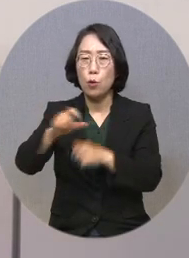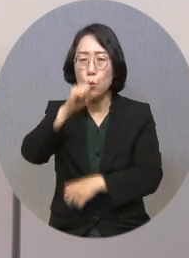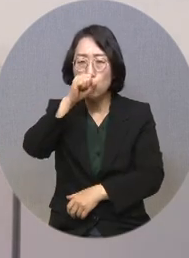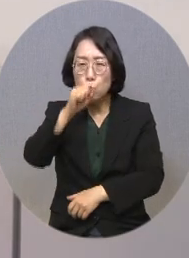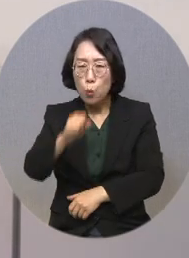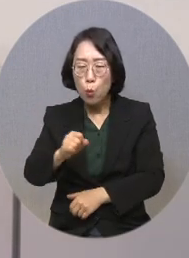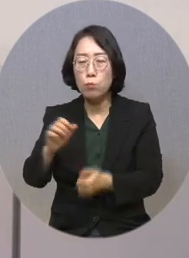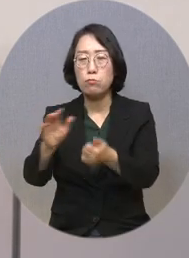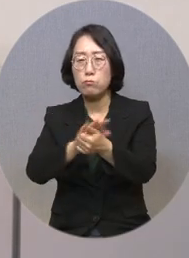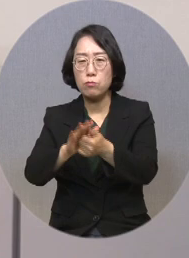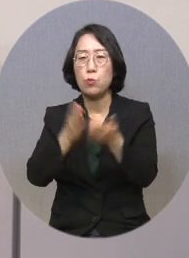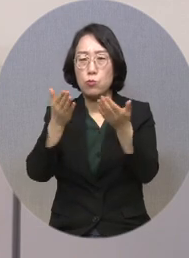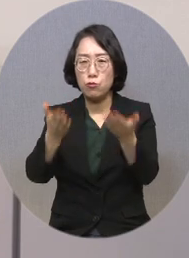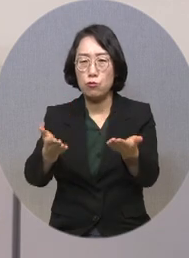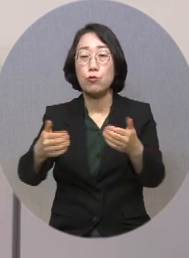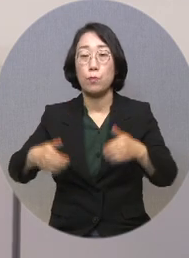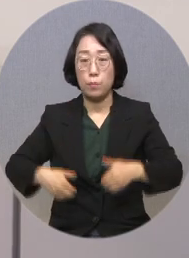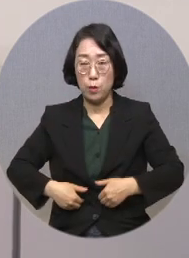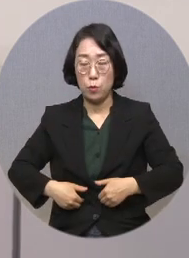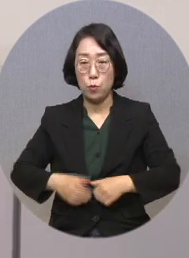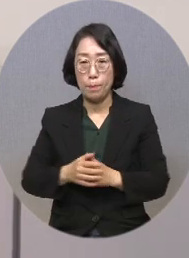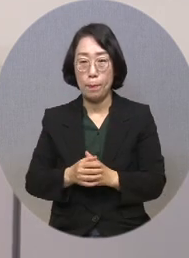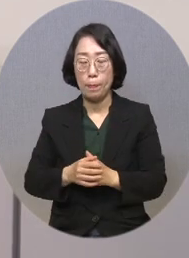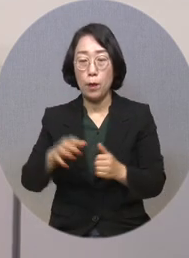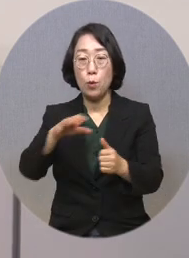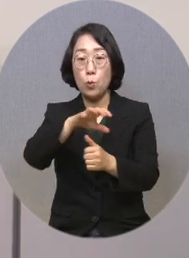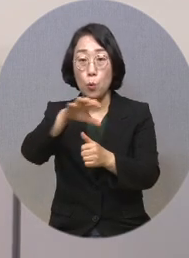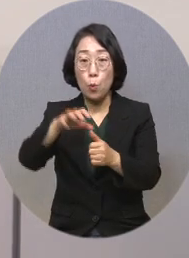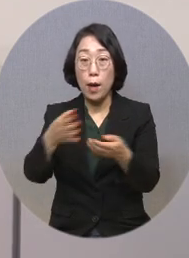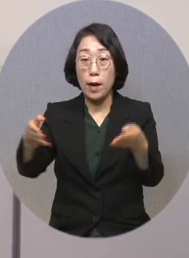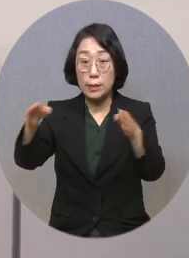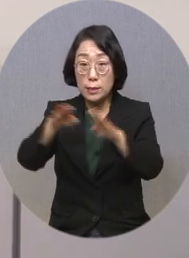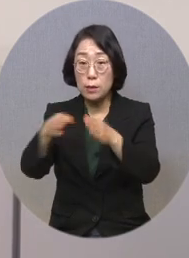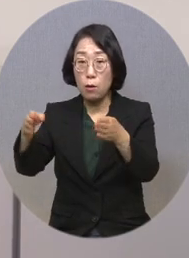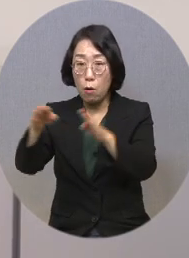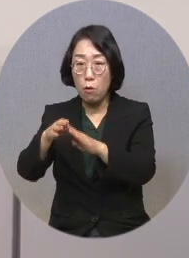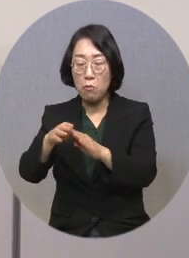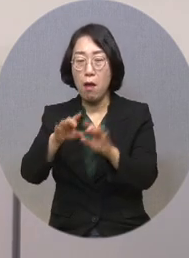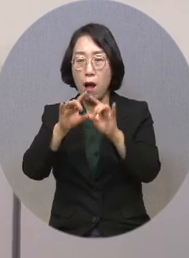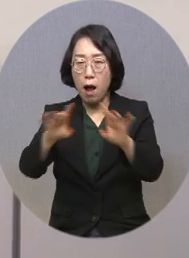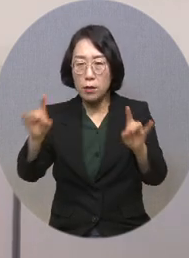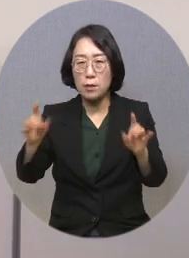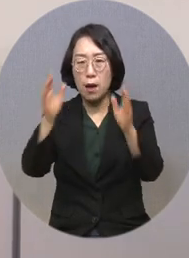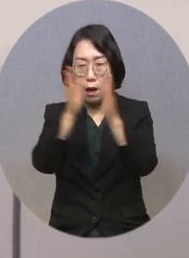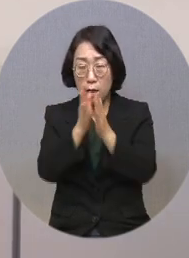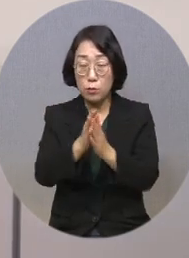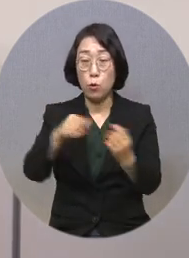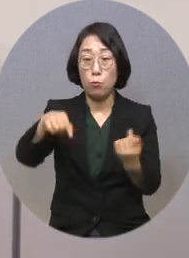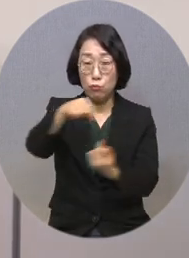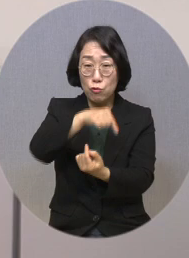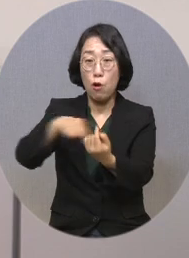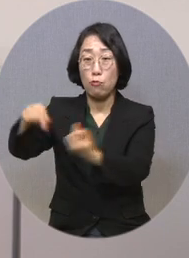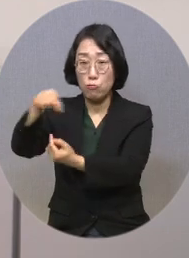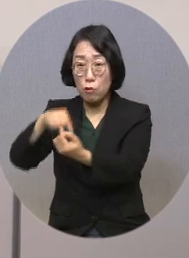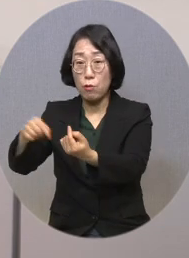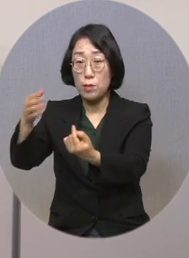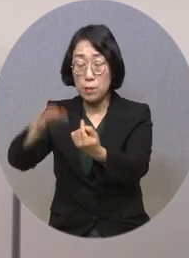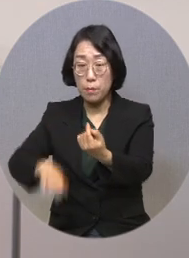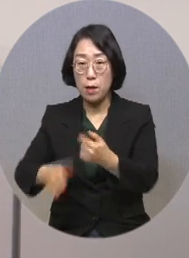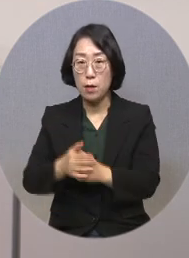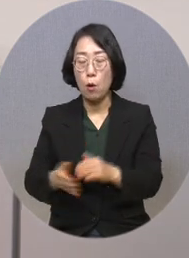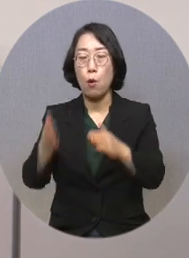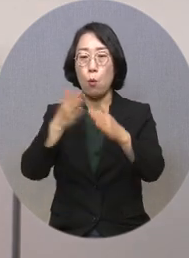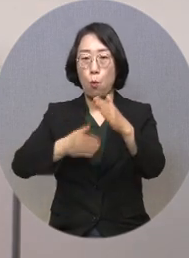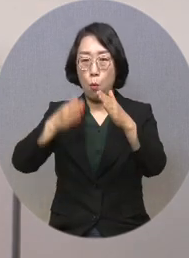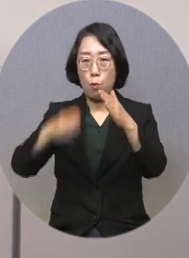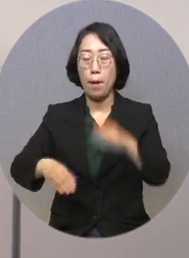현재는 각 요양원 위주로 독단적으로 운영하다 보니 어려움이 가중되고 있어 이를